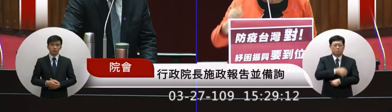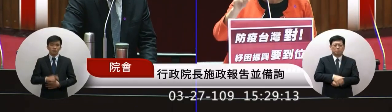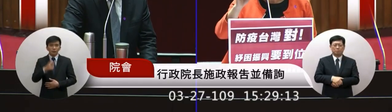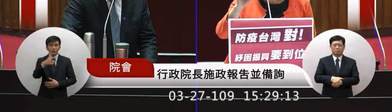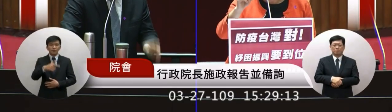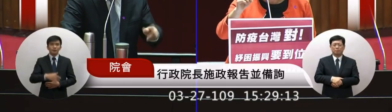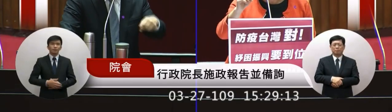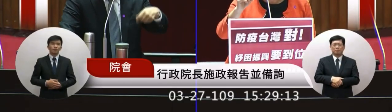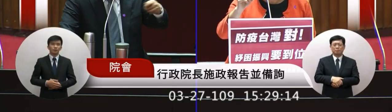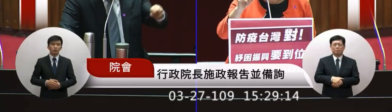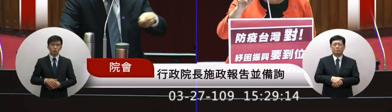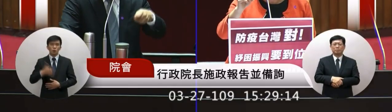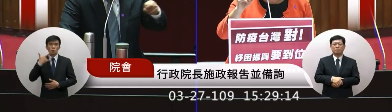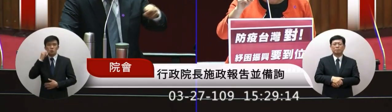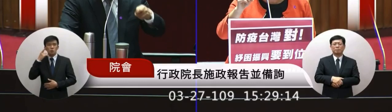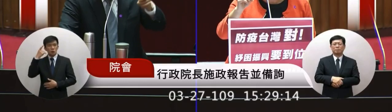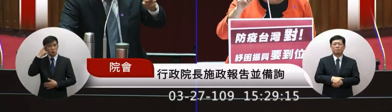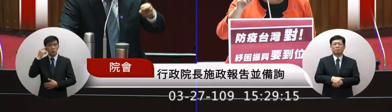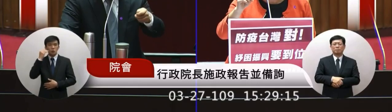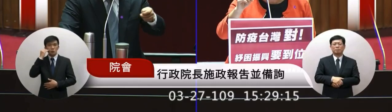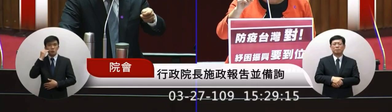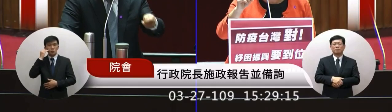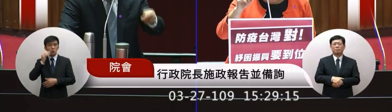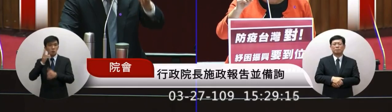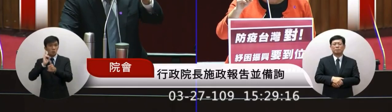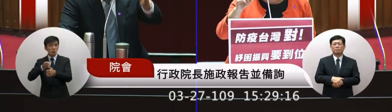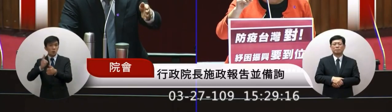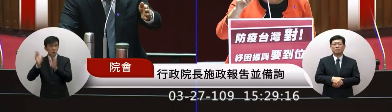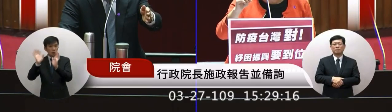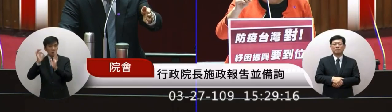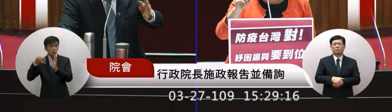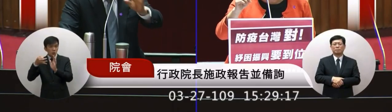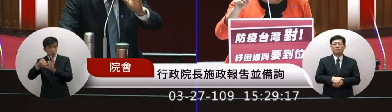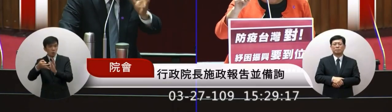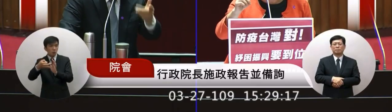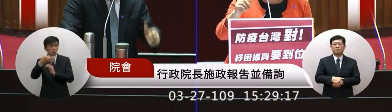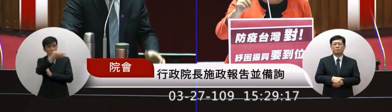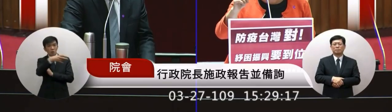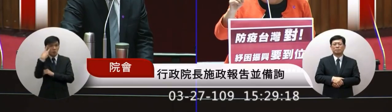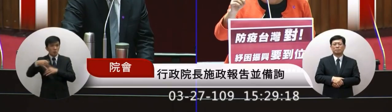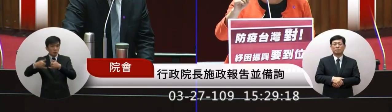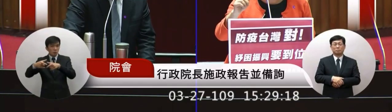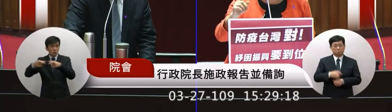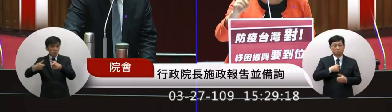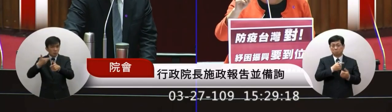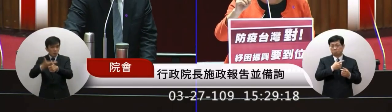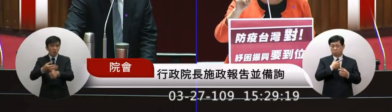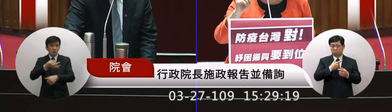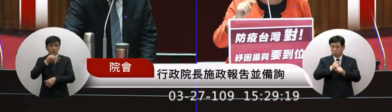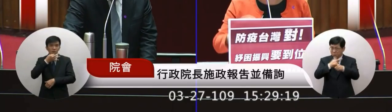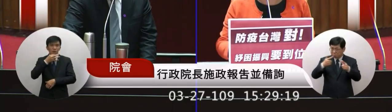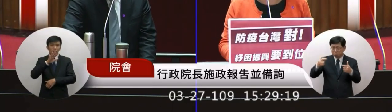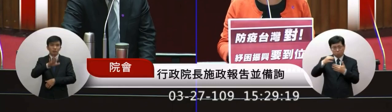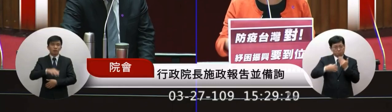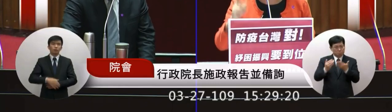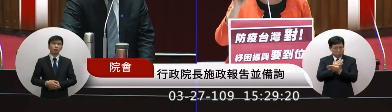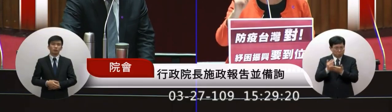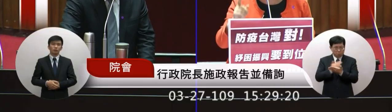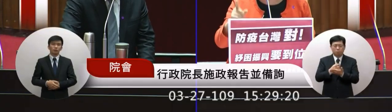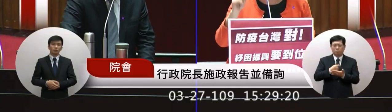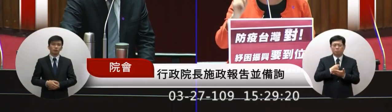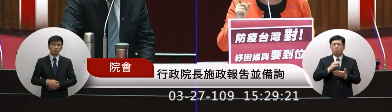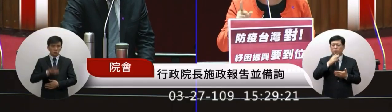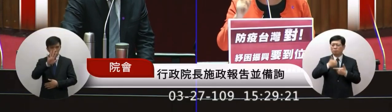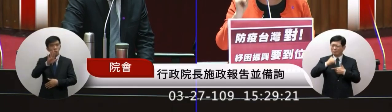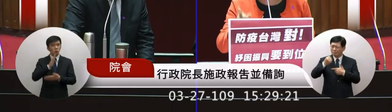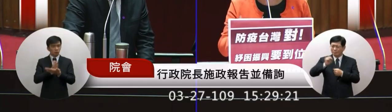是，有的家长不爱给囡仔钱，阿哥。健保卡各 我觉得各项的评估都应该要了、 哦， 我只是建